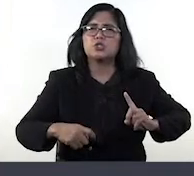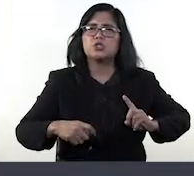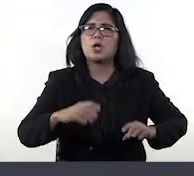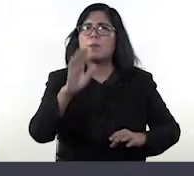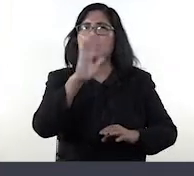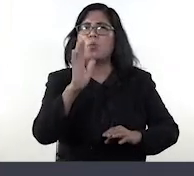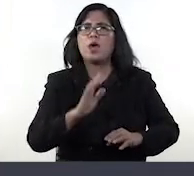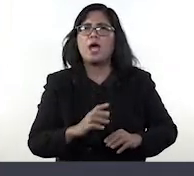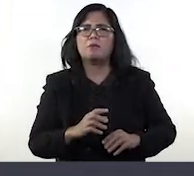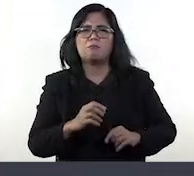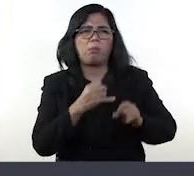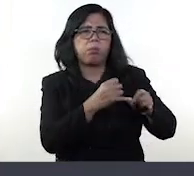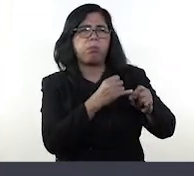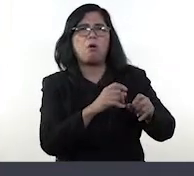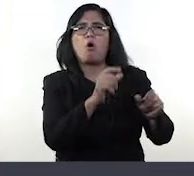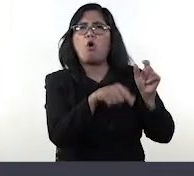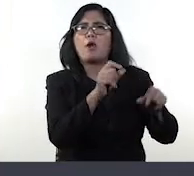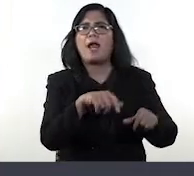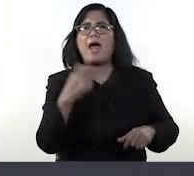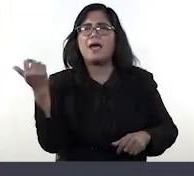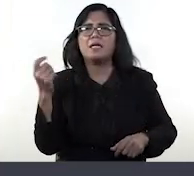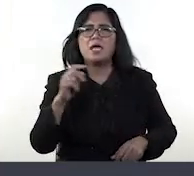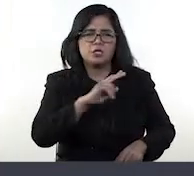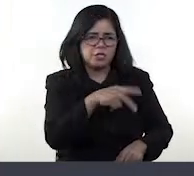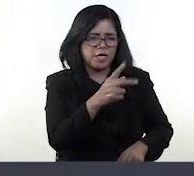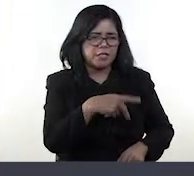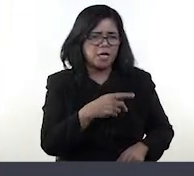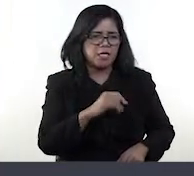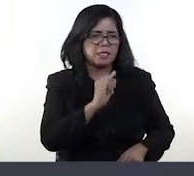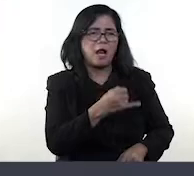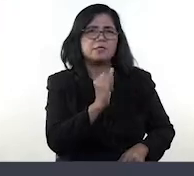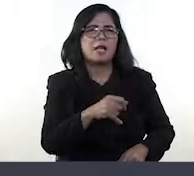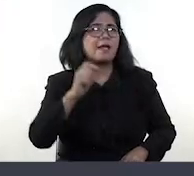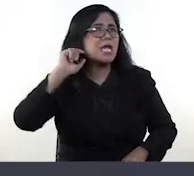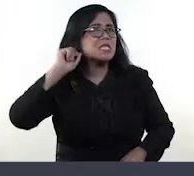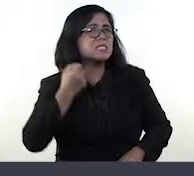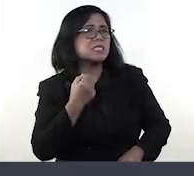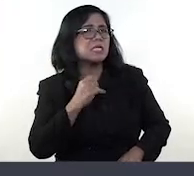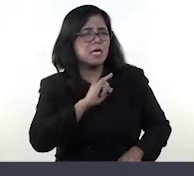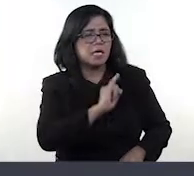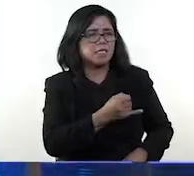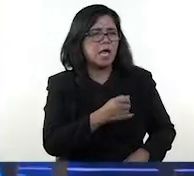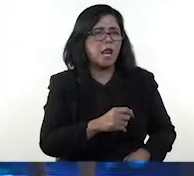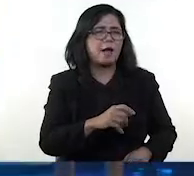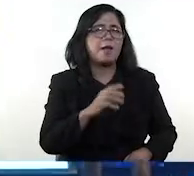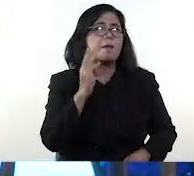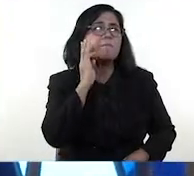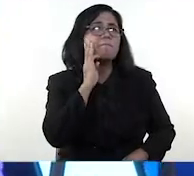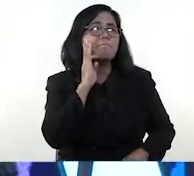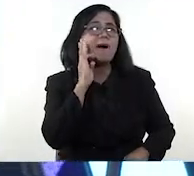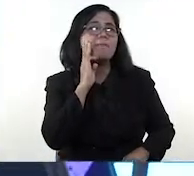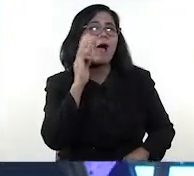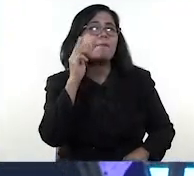Hai bukannya orang-orang Hai bukan cari-cari kesalahan istrinya Hai bukan cari-cari kesal